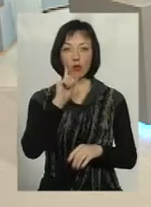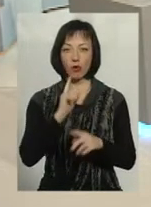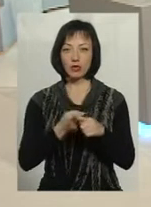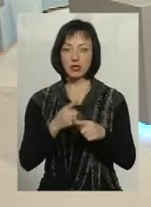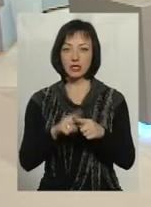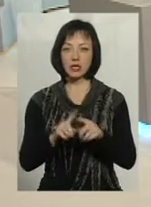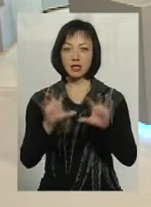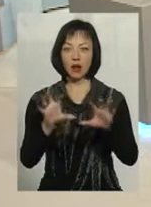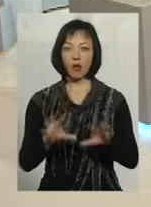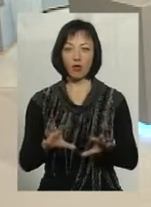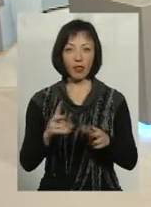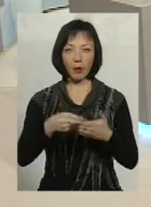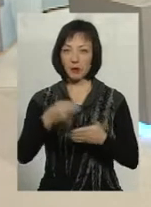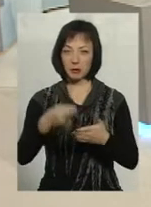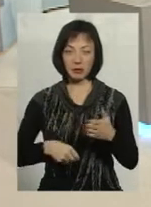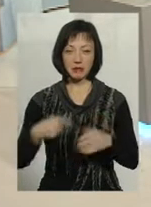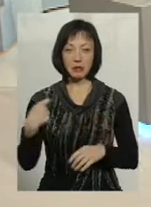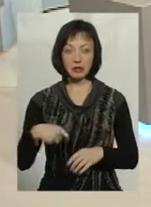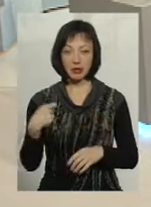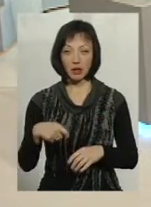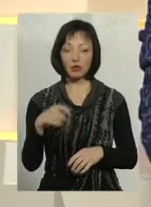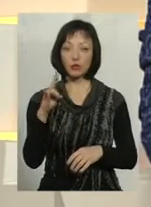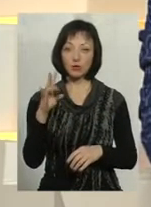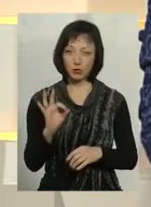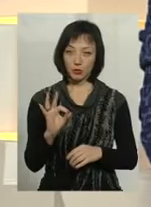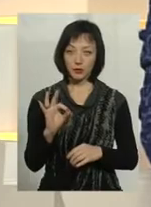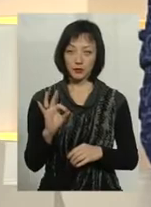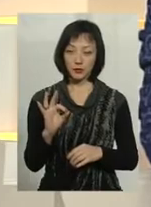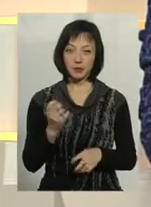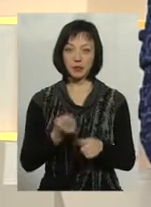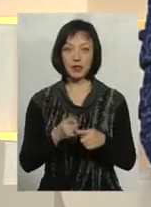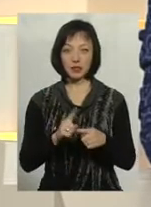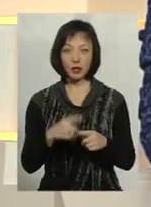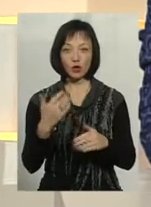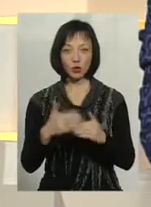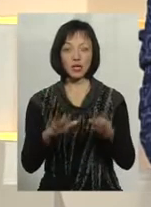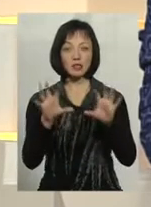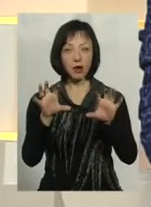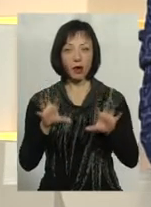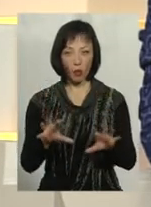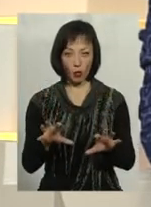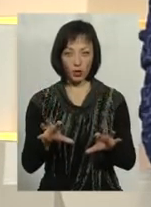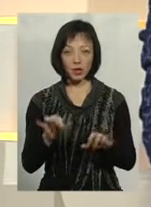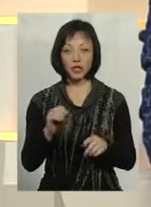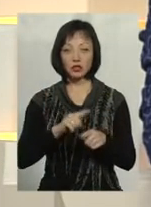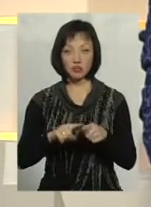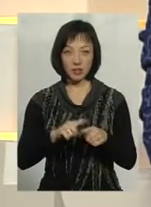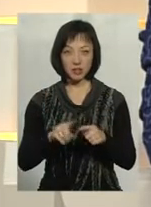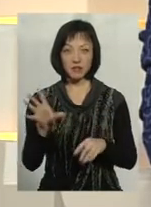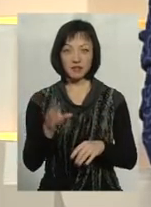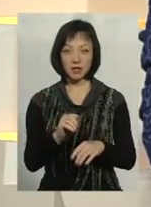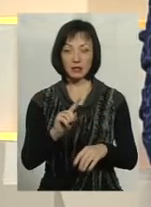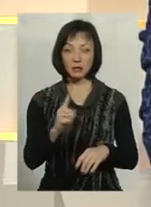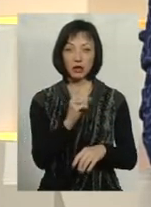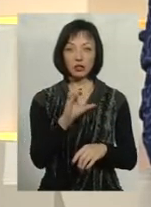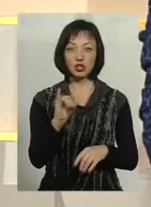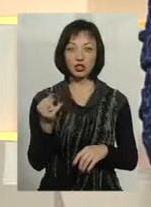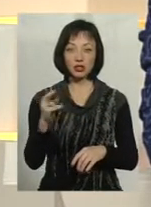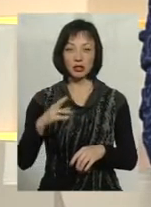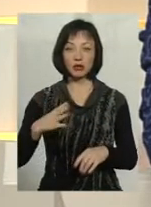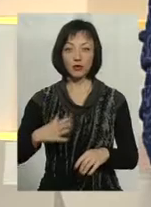нас наближається Юрій Віталійович Ярина, виконавчий директор одного з